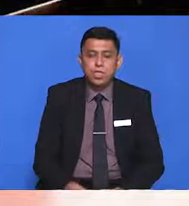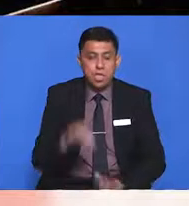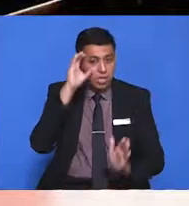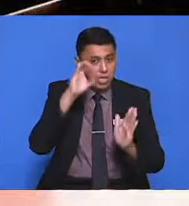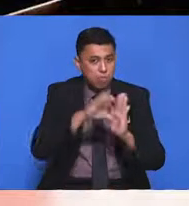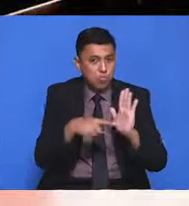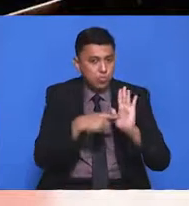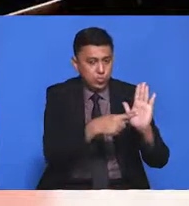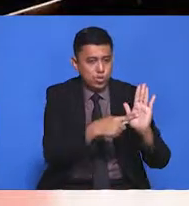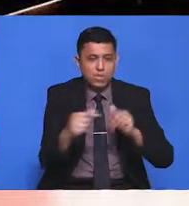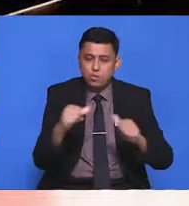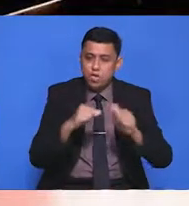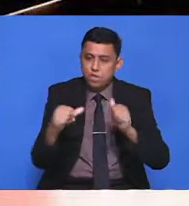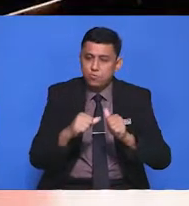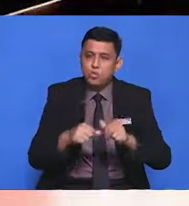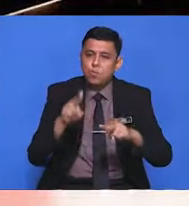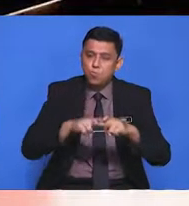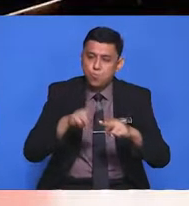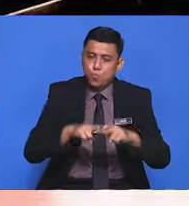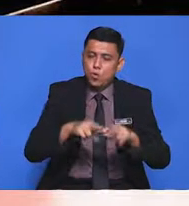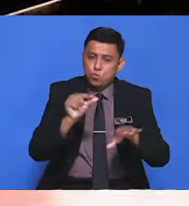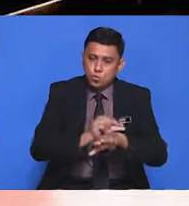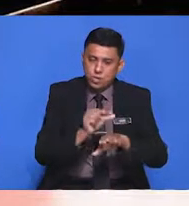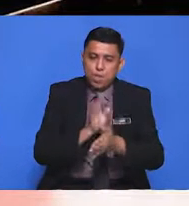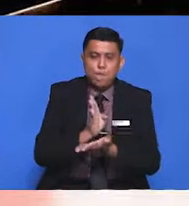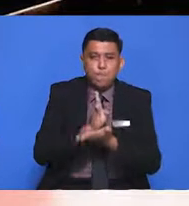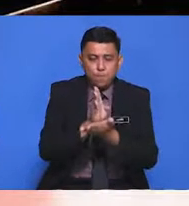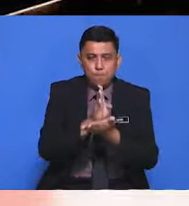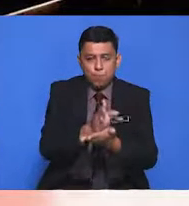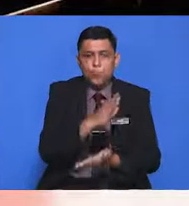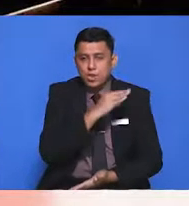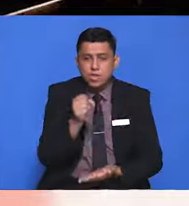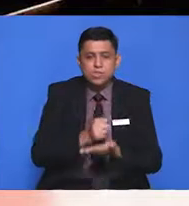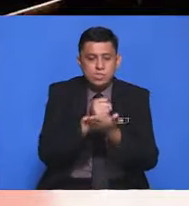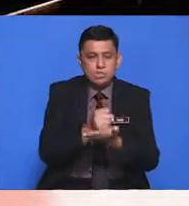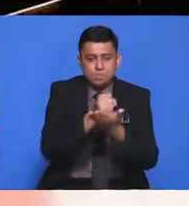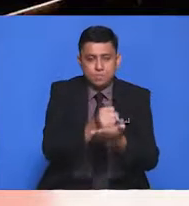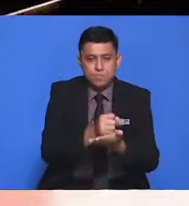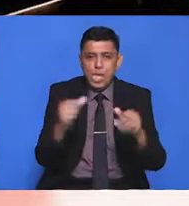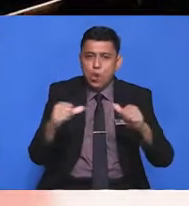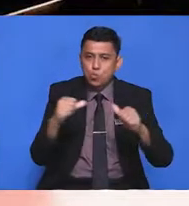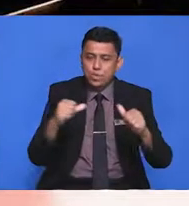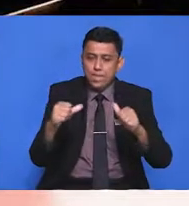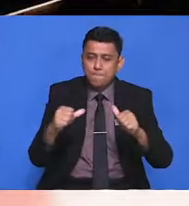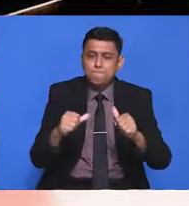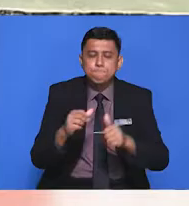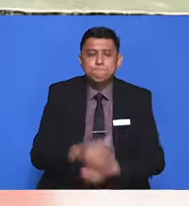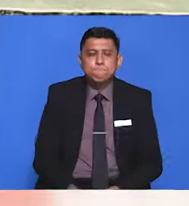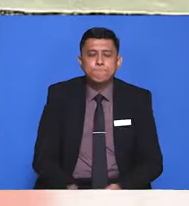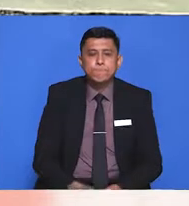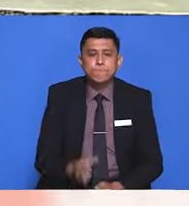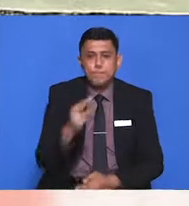dipaparkan menunjukkan aktiviti penduduk yang menggunakan bot dan sampan sebagai pengangkutan mereka. Menam Chao Phraya